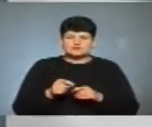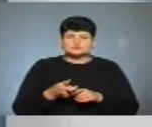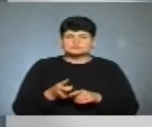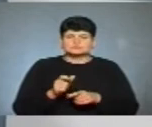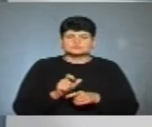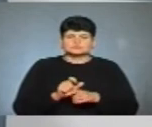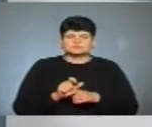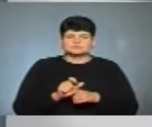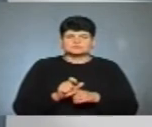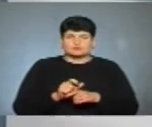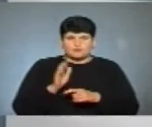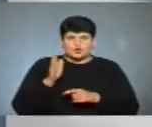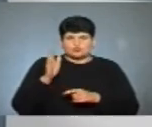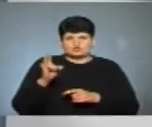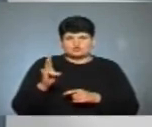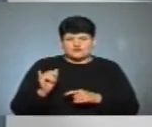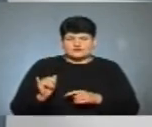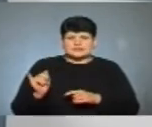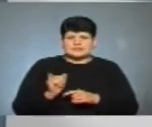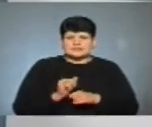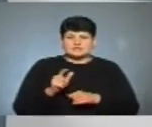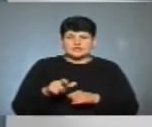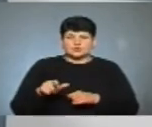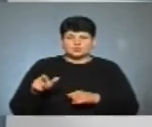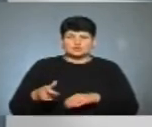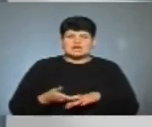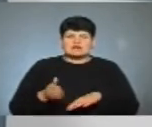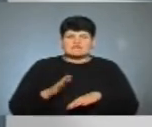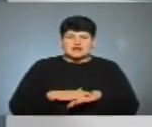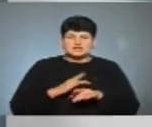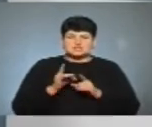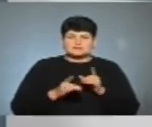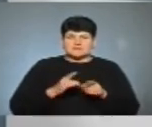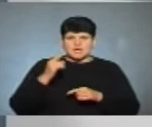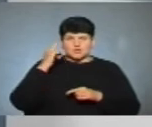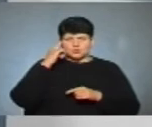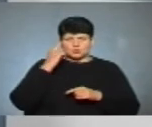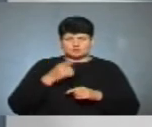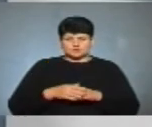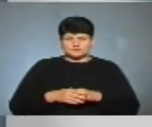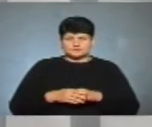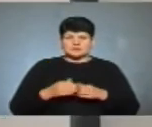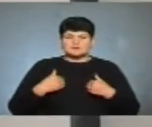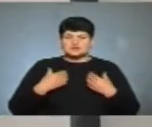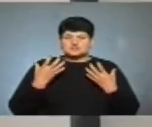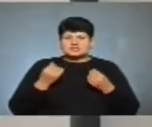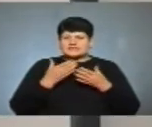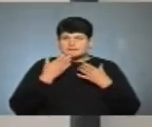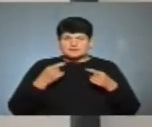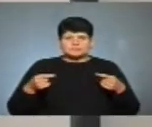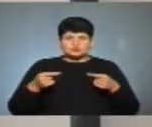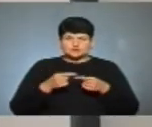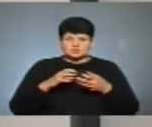такі прогнозовані, і люди важче міняють думку. Ми ще не маємо остаточних результатів,